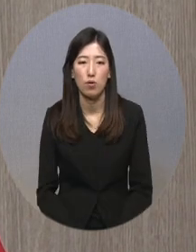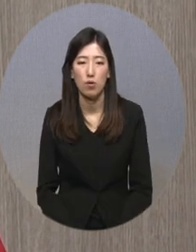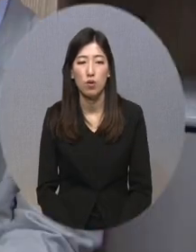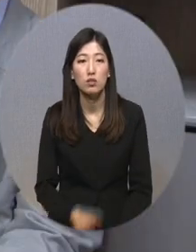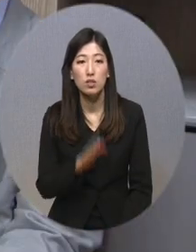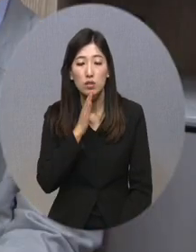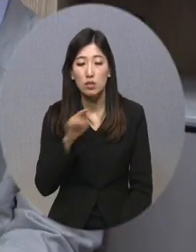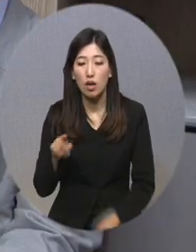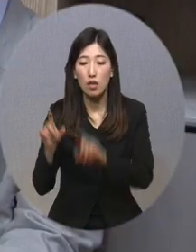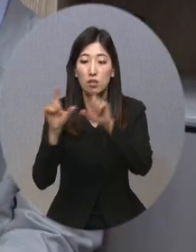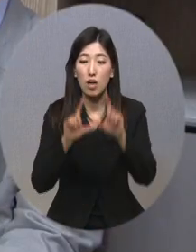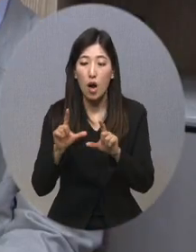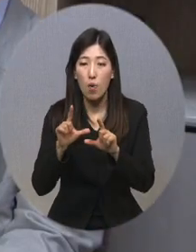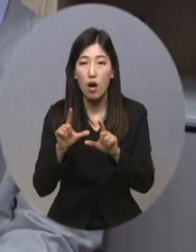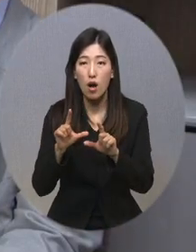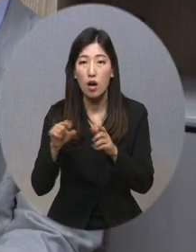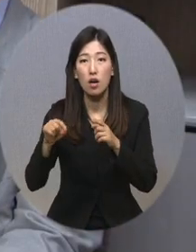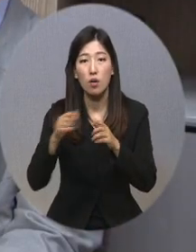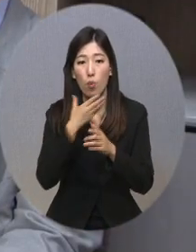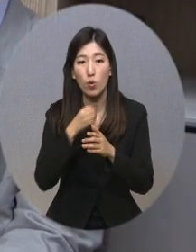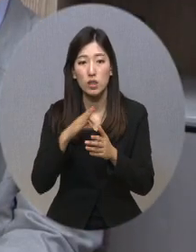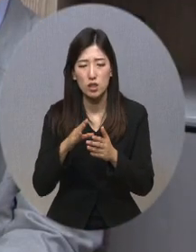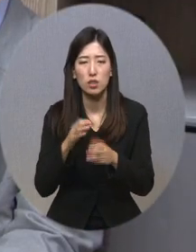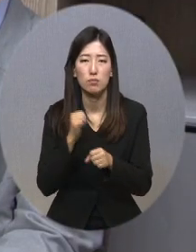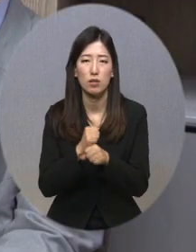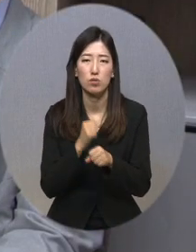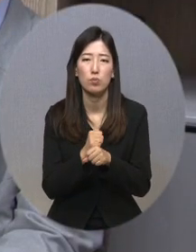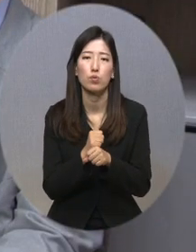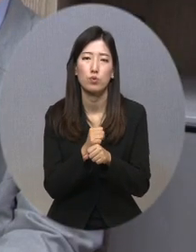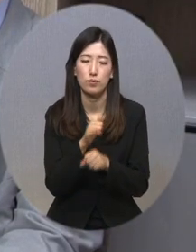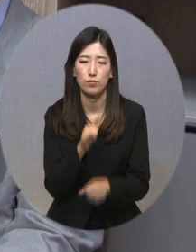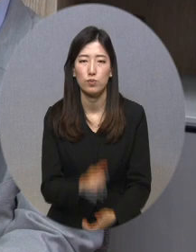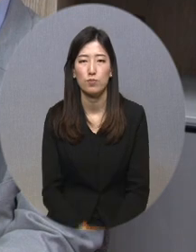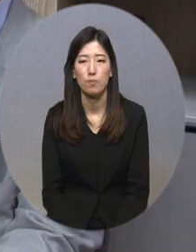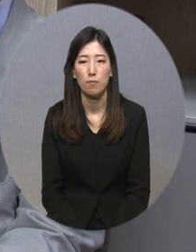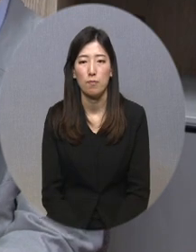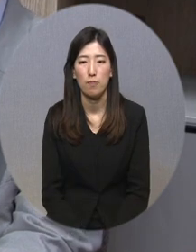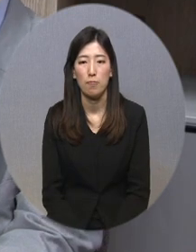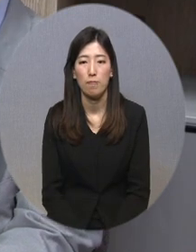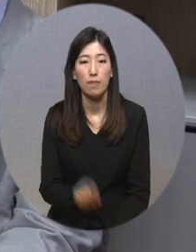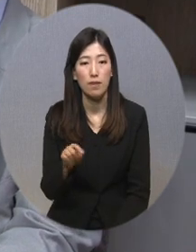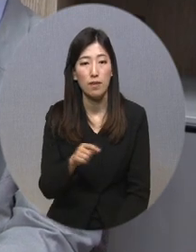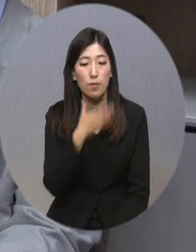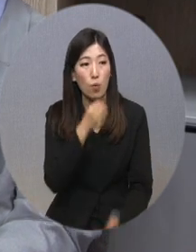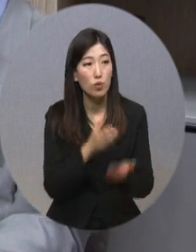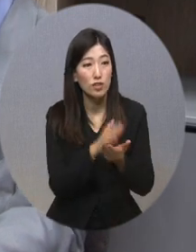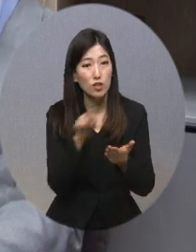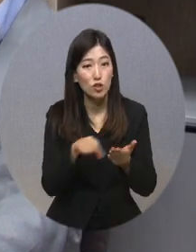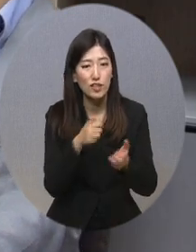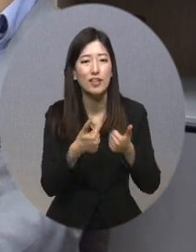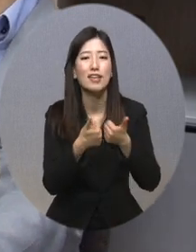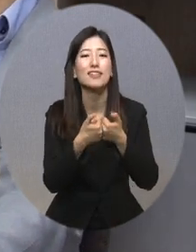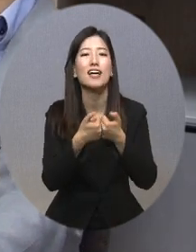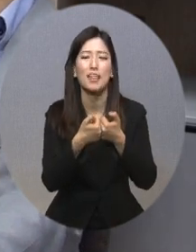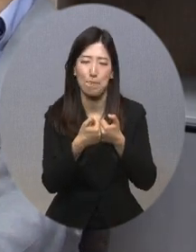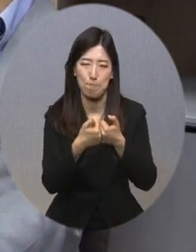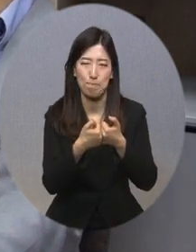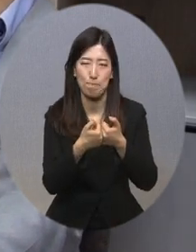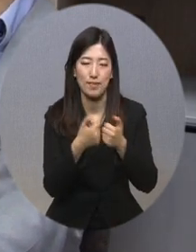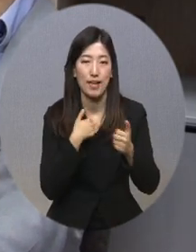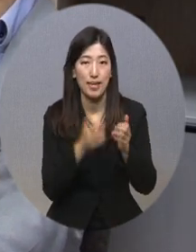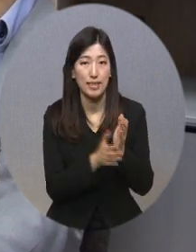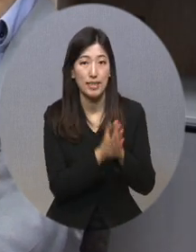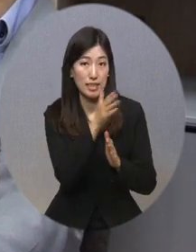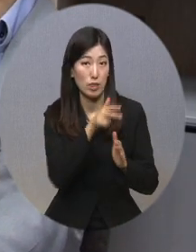생활에서 적용해보는 생활 복지를 한번 해보고 싶은 거죠. 그 중에서도 예. 분야가 있을 거 아닙니까? 상담이죠, 상담. 상담. 예,